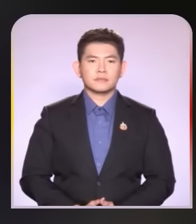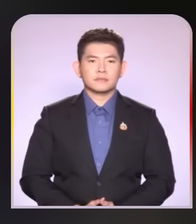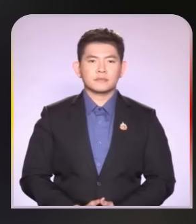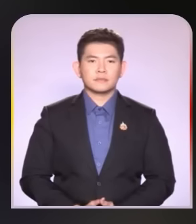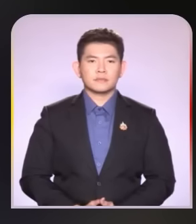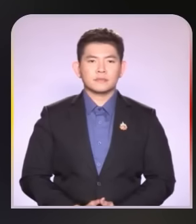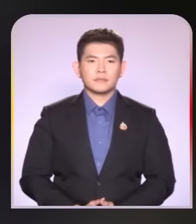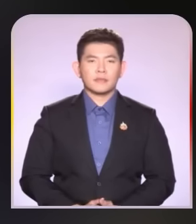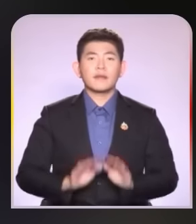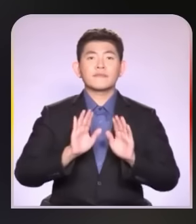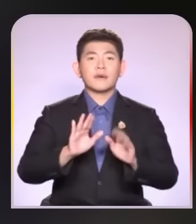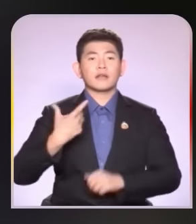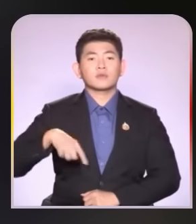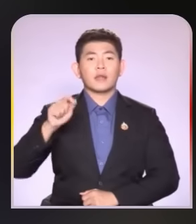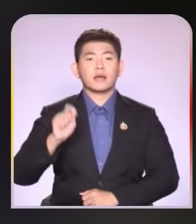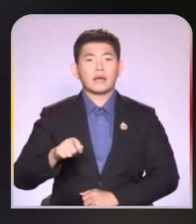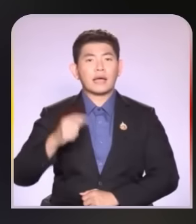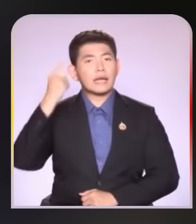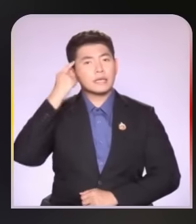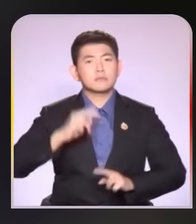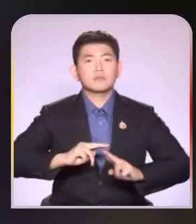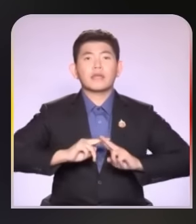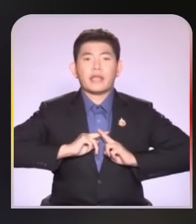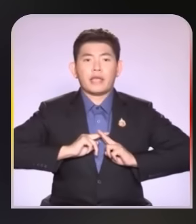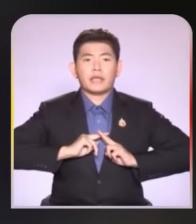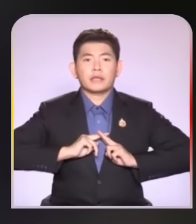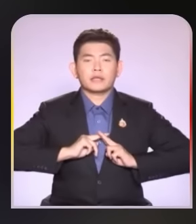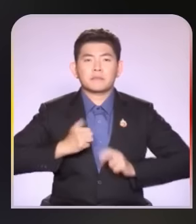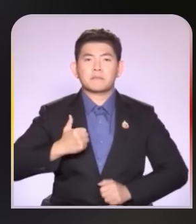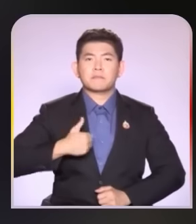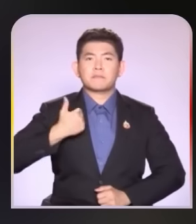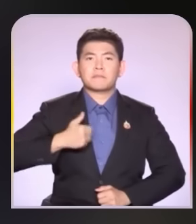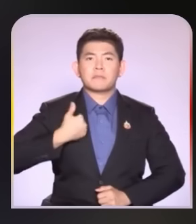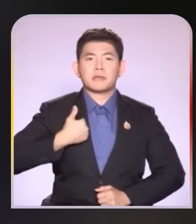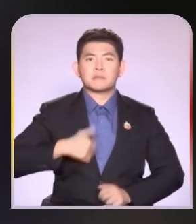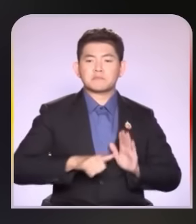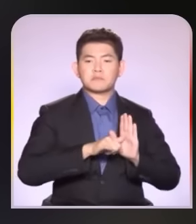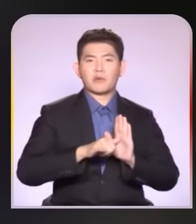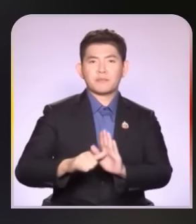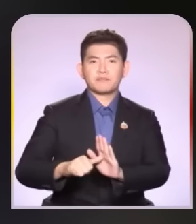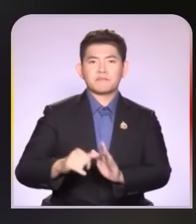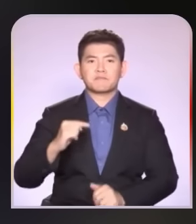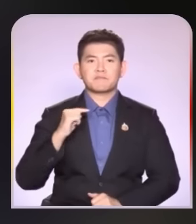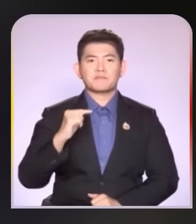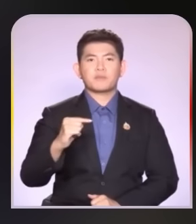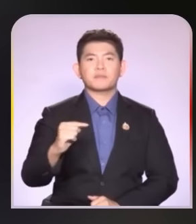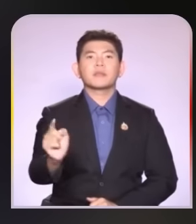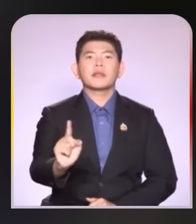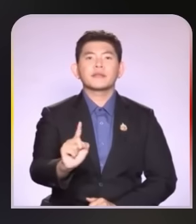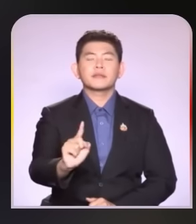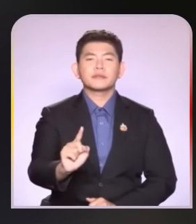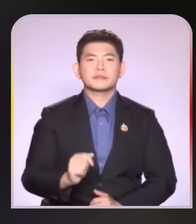ปากตุลาการวิจารณ์ตนเองอวดเบ่งเหยียดหยามสามฉไห